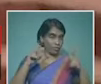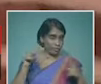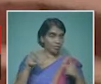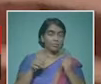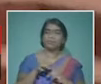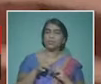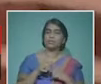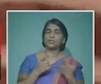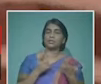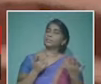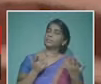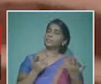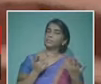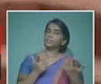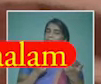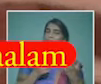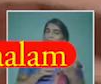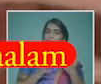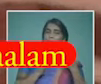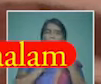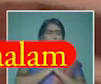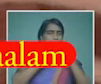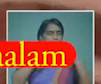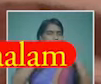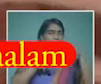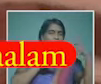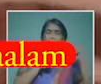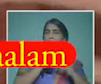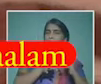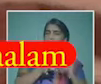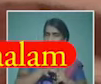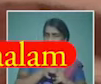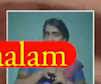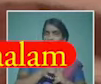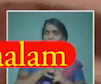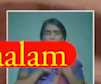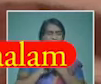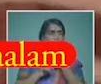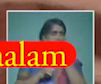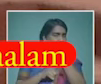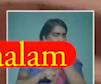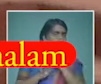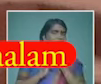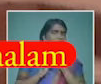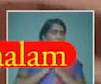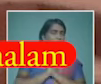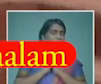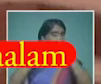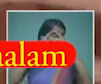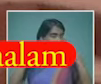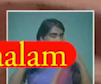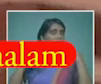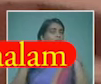மலை ஆதிசிவன் கோவில் விவகாரம், குருந்தூர் மலை ஆதிசிவனையினர் ஆலய விவகாரம் மர அவ்வாறான சில